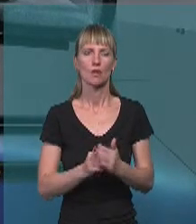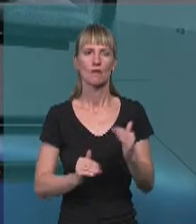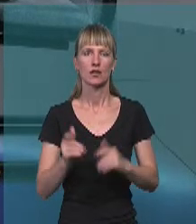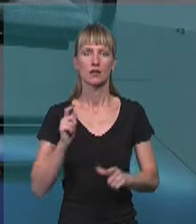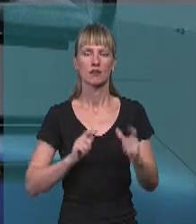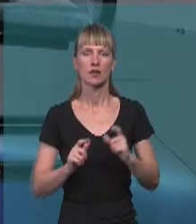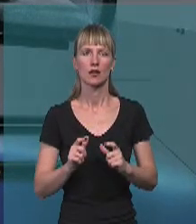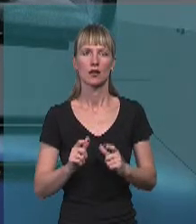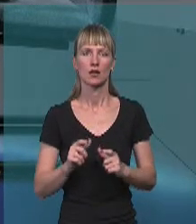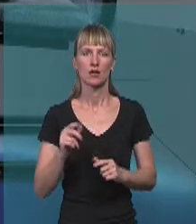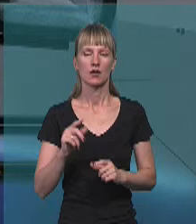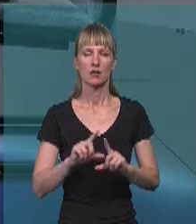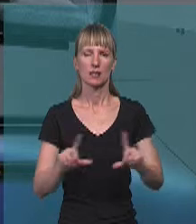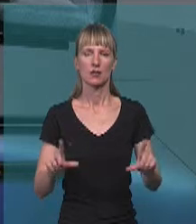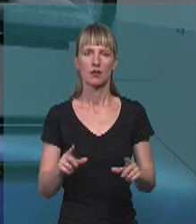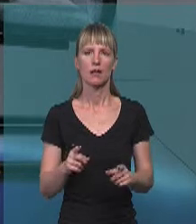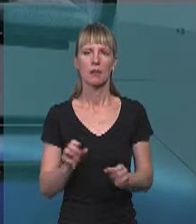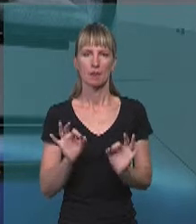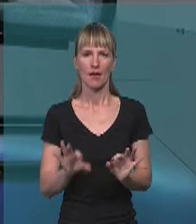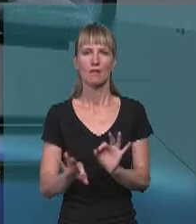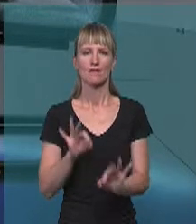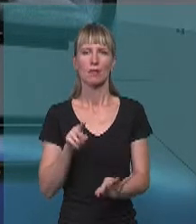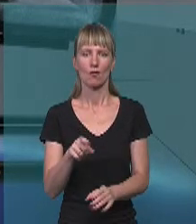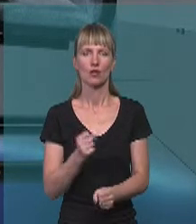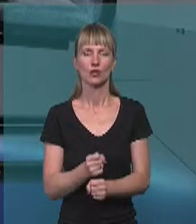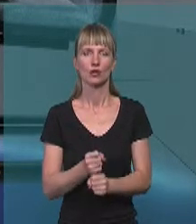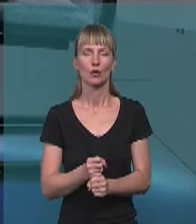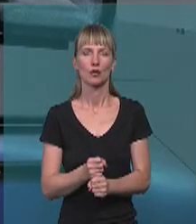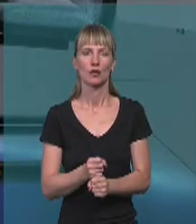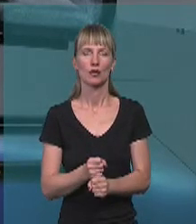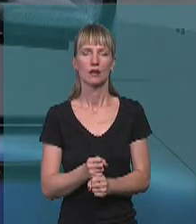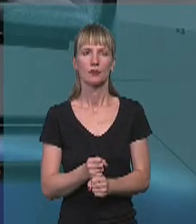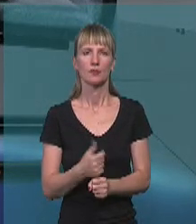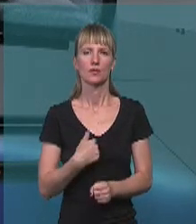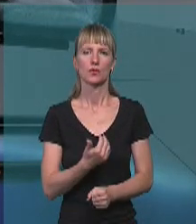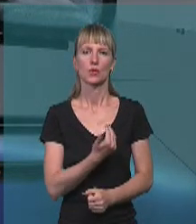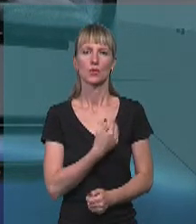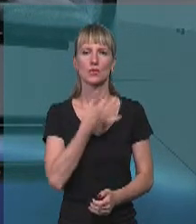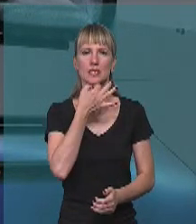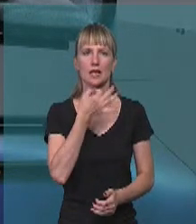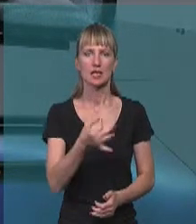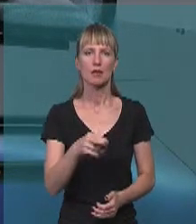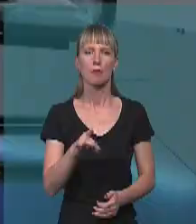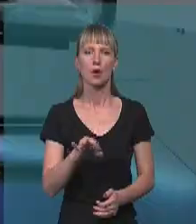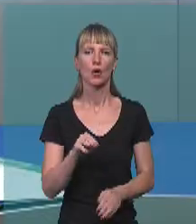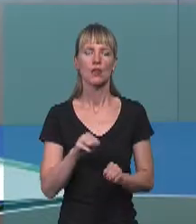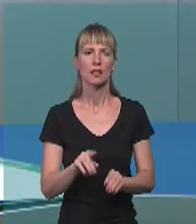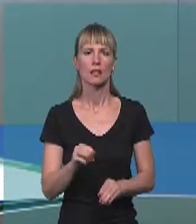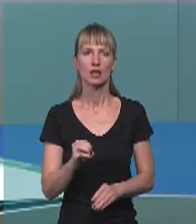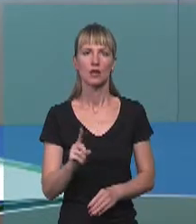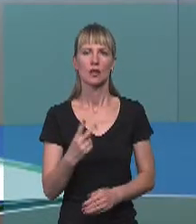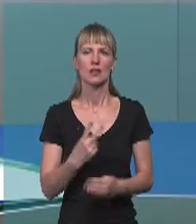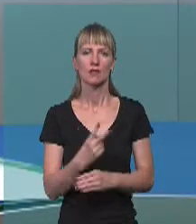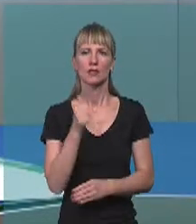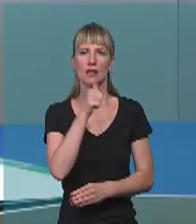закладів, чи правильний вибір вони зробили? Ну, я хочу сказати про те, що двічі на рік